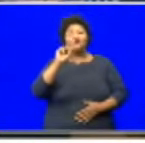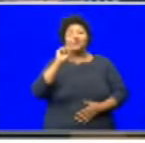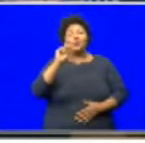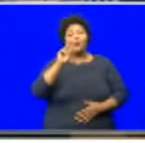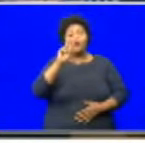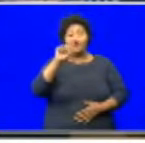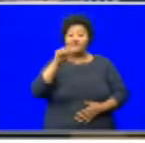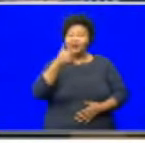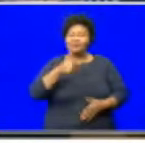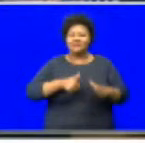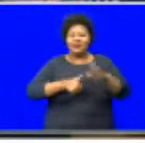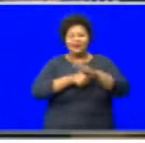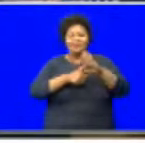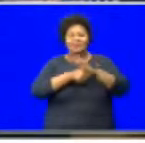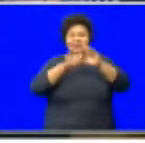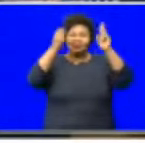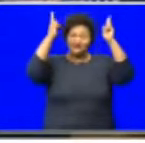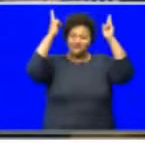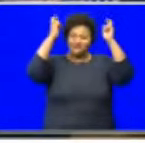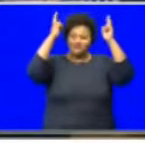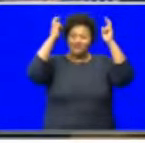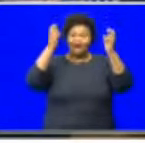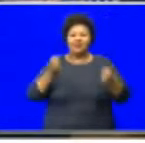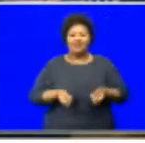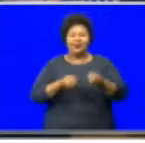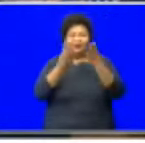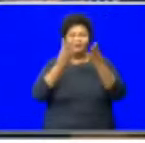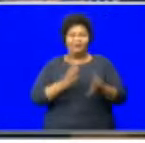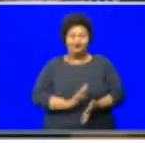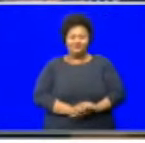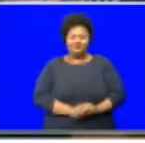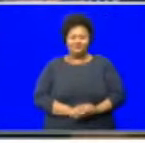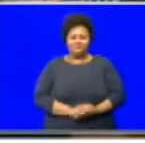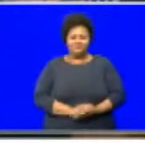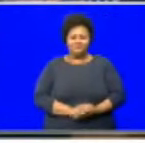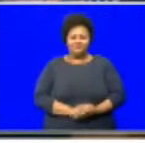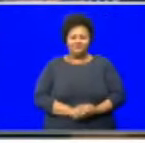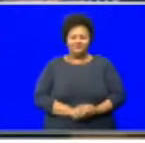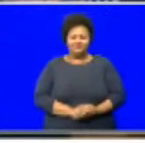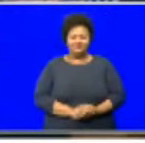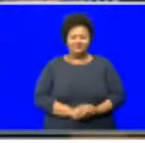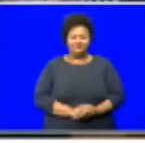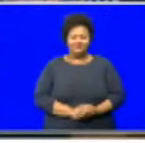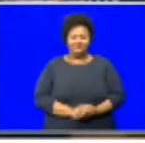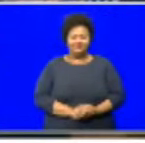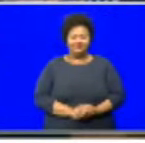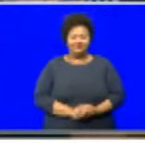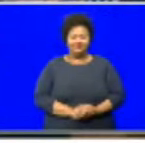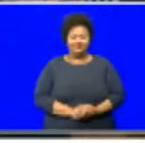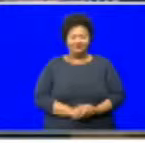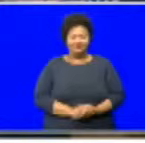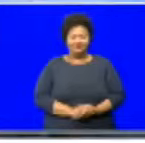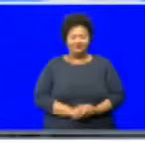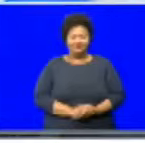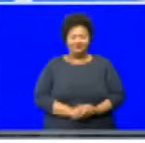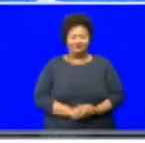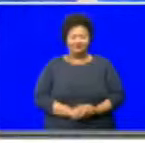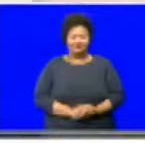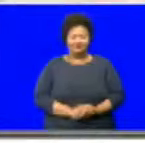libito lami ngilinde ukuhlewa kwamasuku naye nomaxabiso kaNkambule nathi ke hlobo lethamba embili lomuhla.